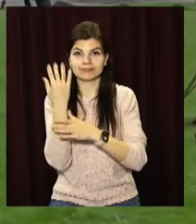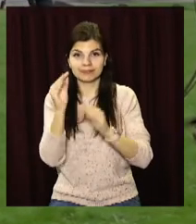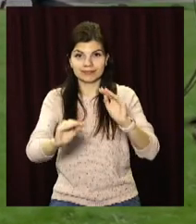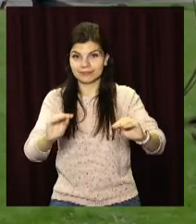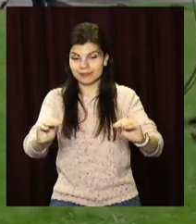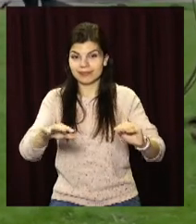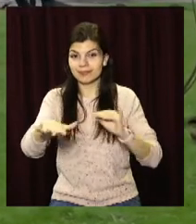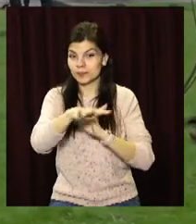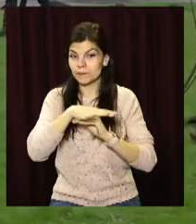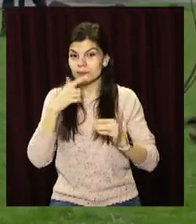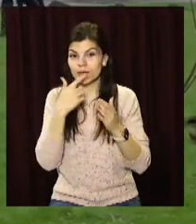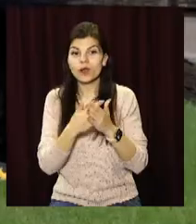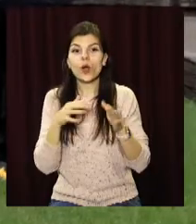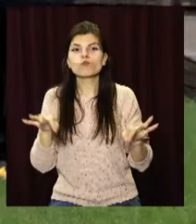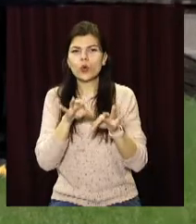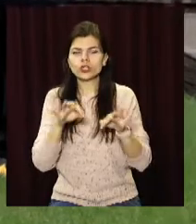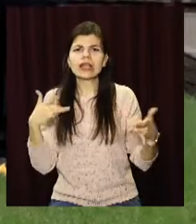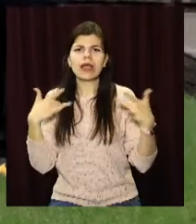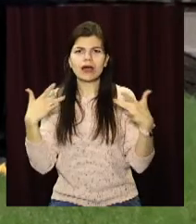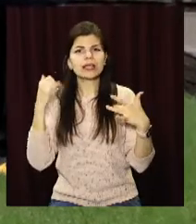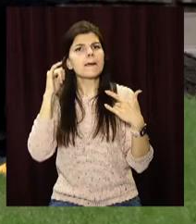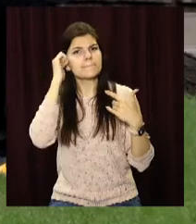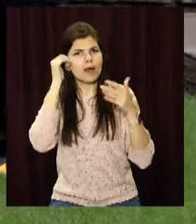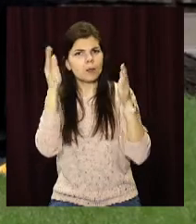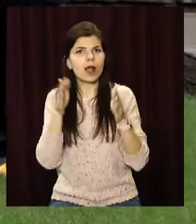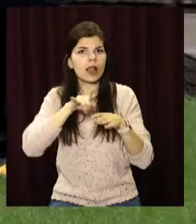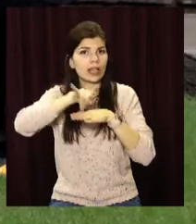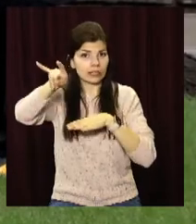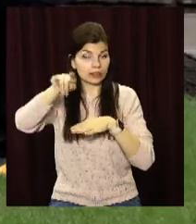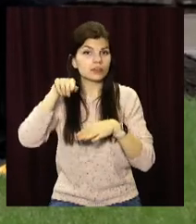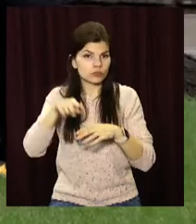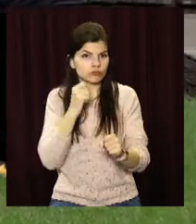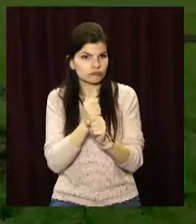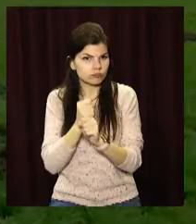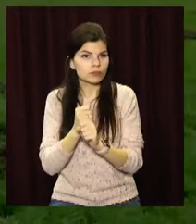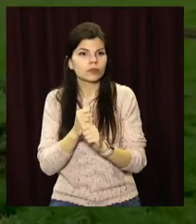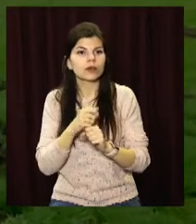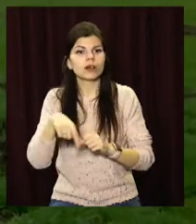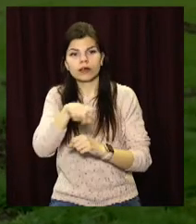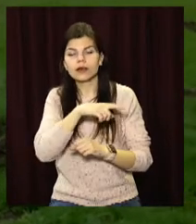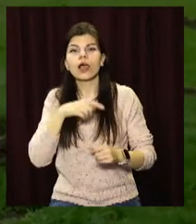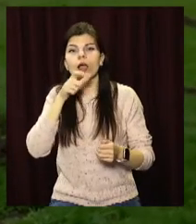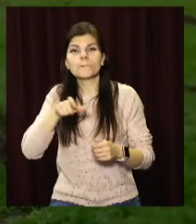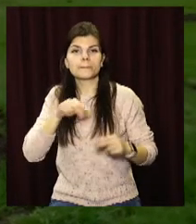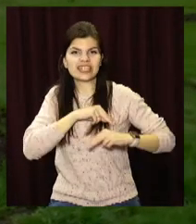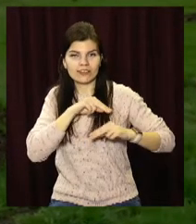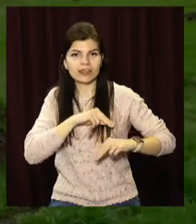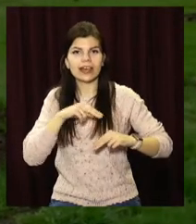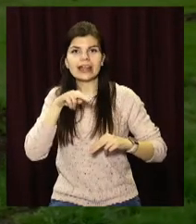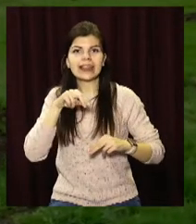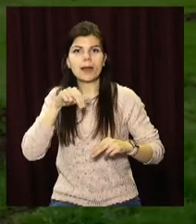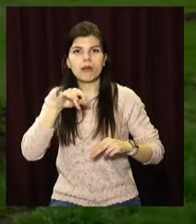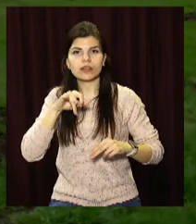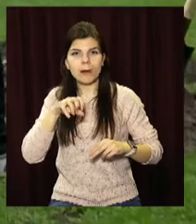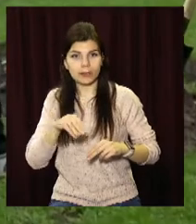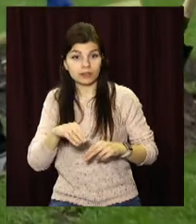На майданчику між музично-драматичним театром і пам'ятником літаку пораються працівники департаменту екології. Там висадили зо два